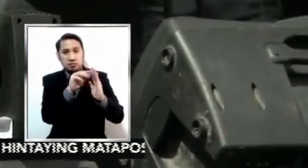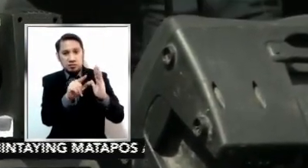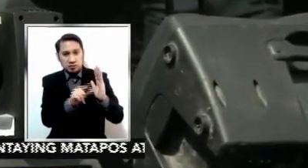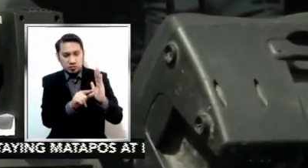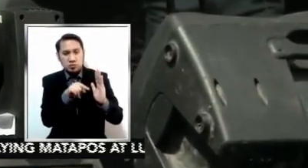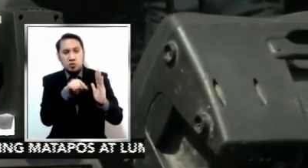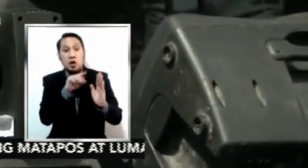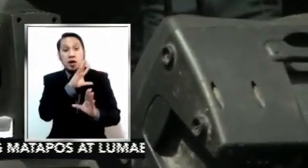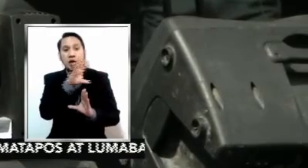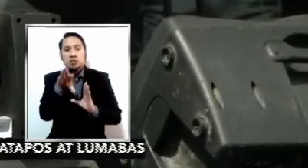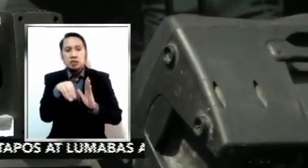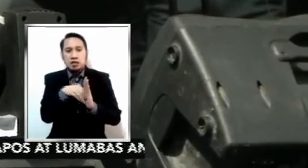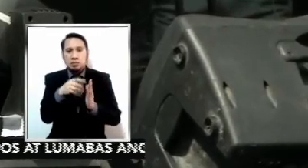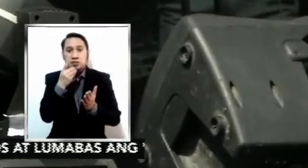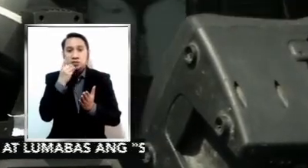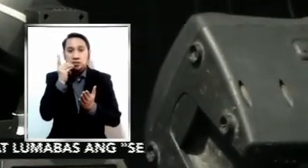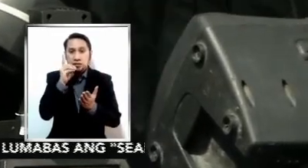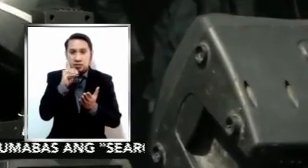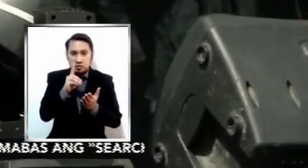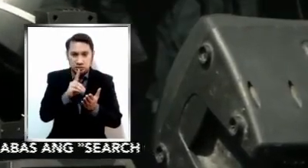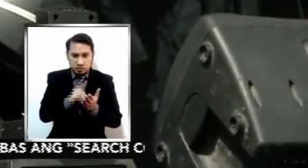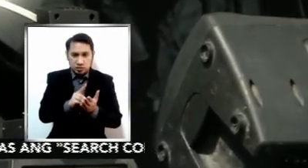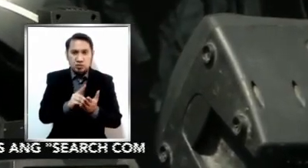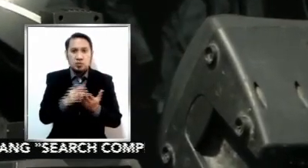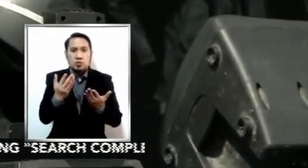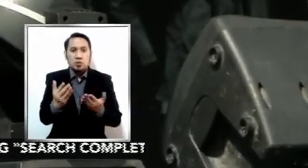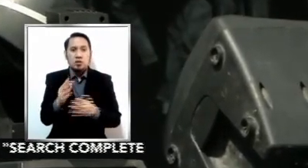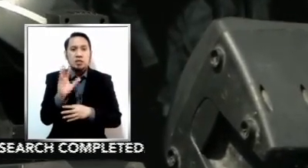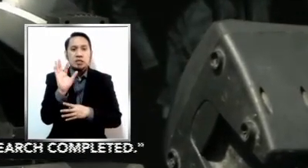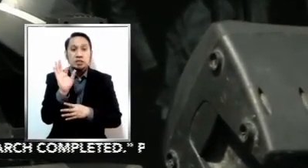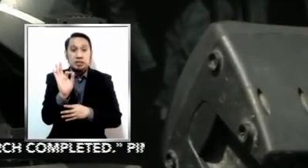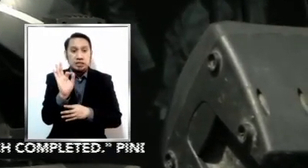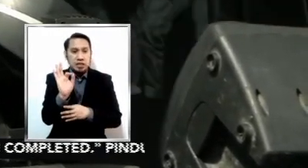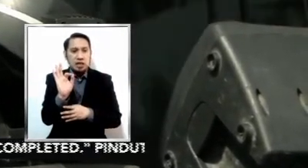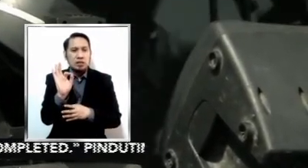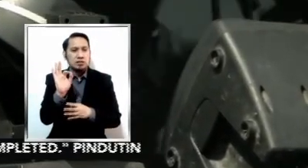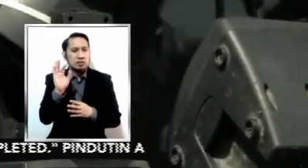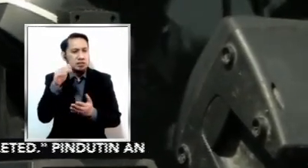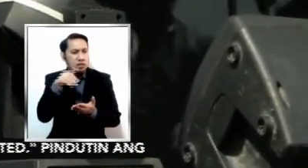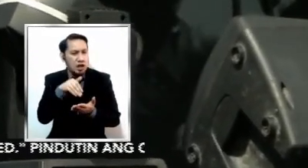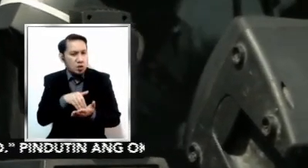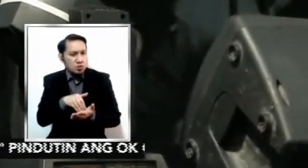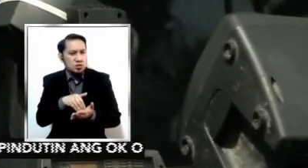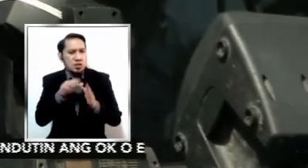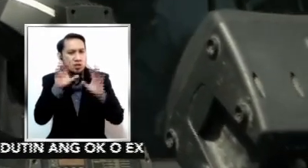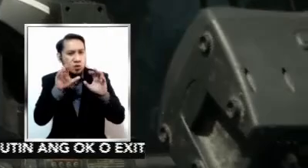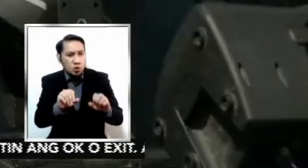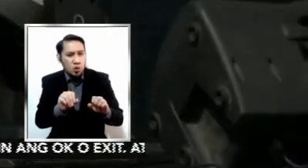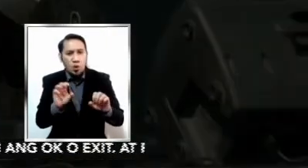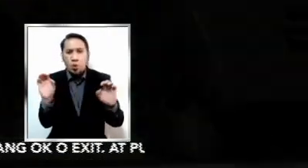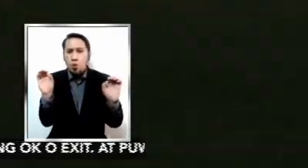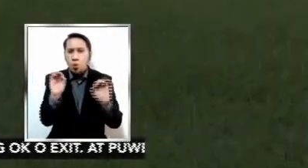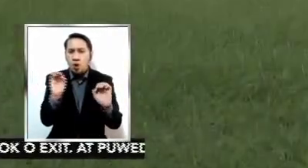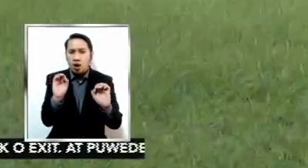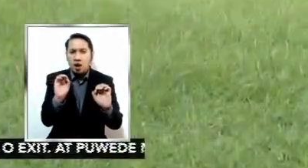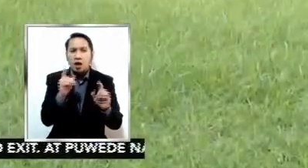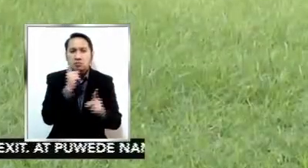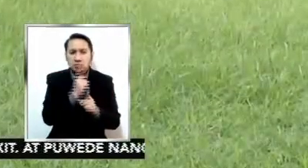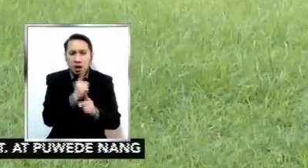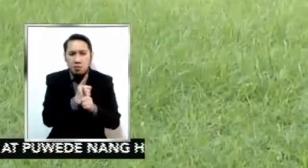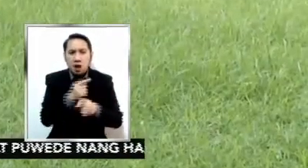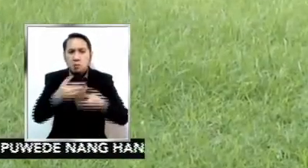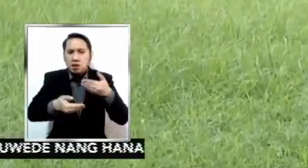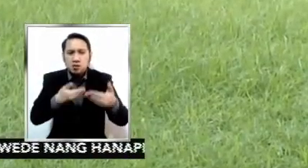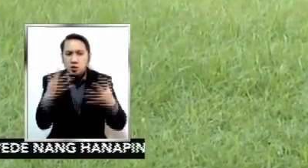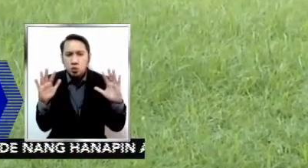task force detainees ng mahigit 90,000 mga inaresto nang walang prosesong legal noon. Halos 800